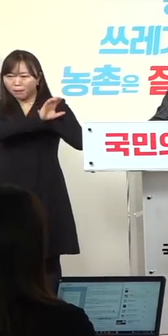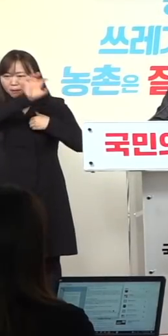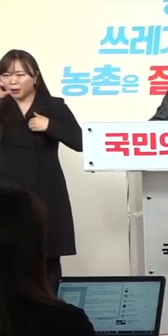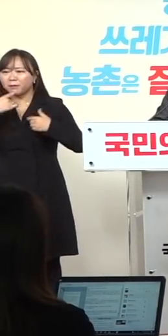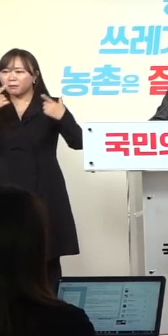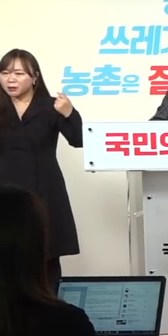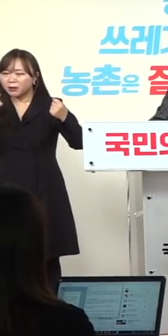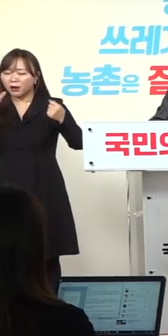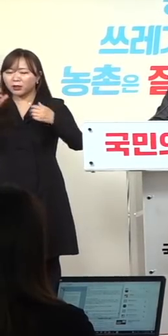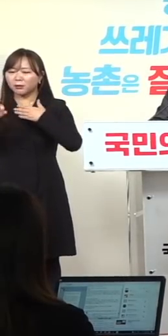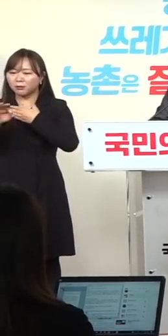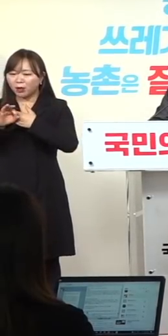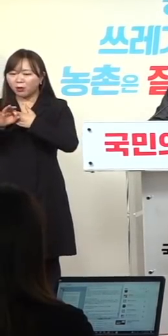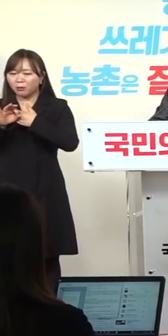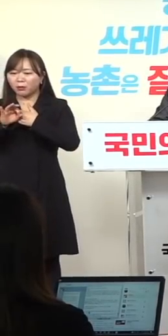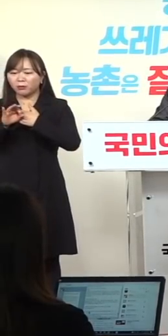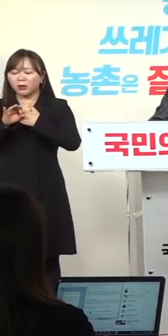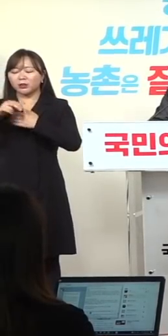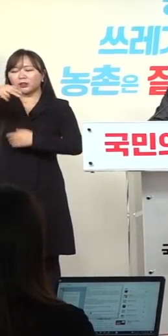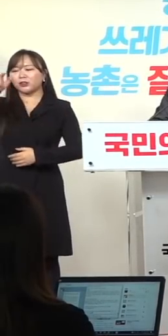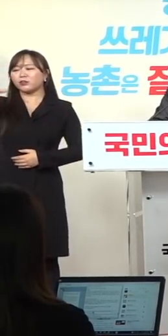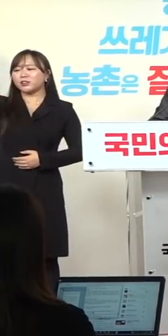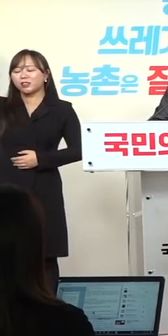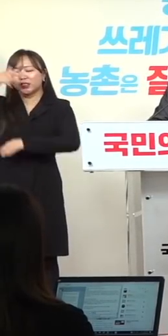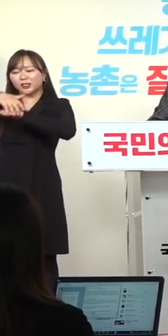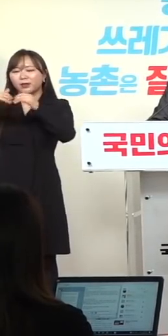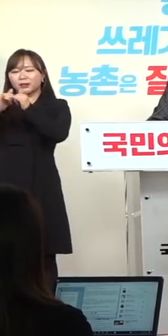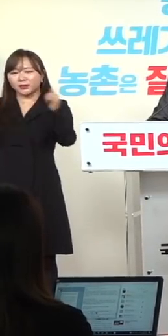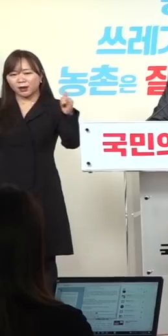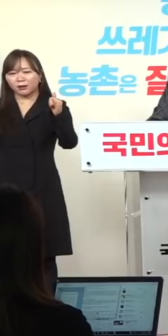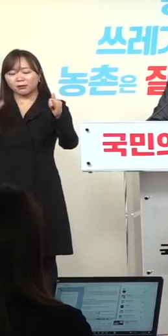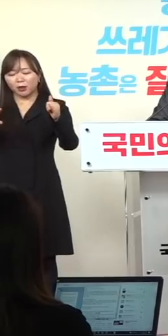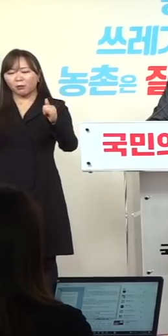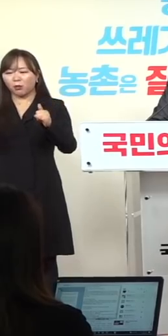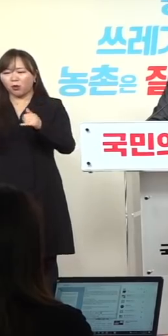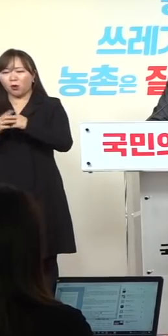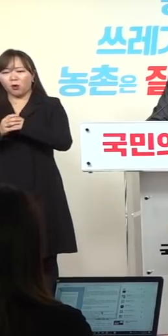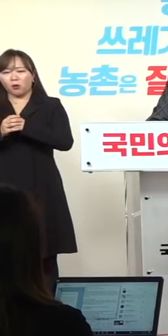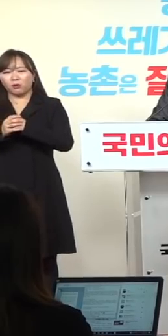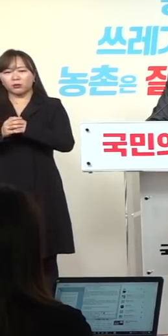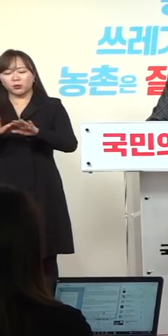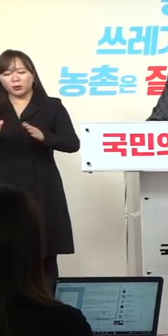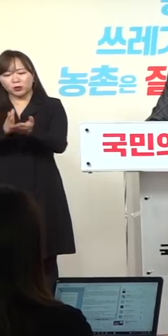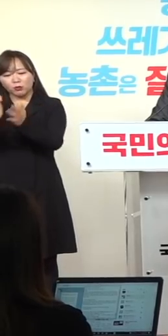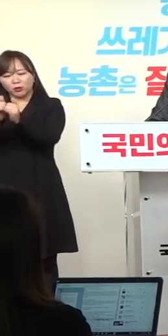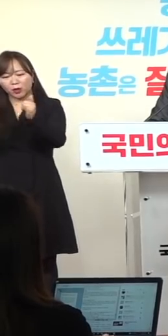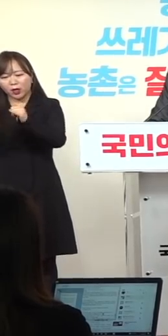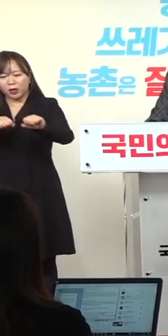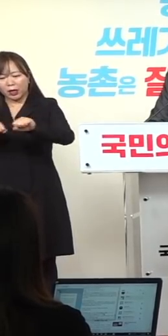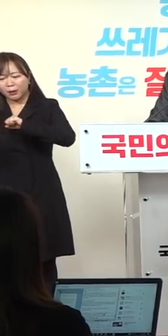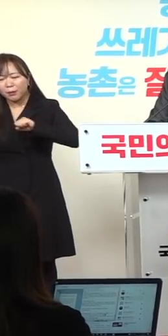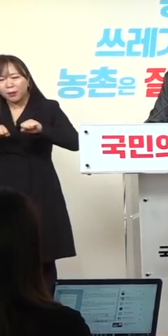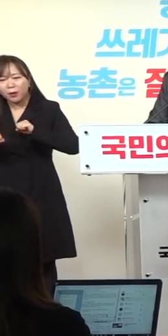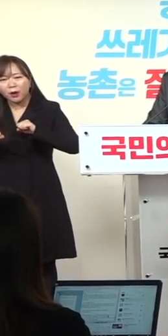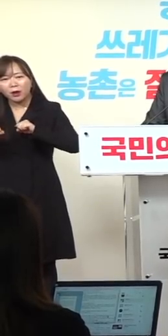이 전시기획자라고 올리셨는데 대선 과정에서 공사활동 외에 이 전문가로서 행보를 조금